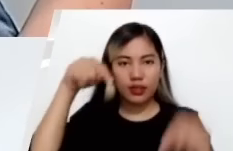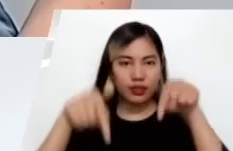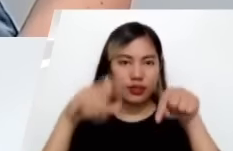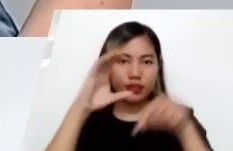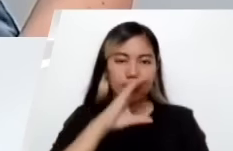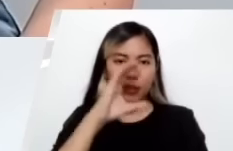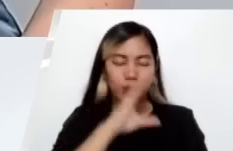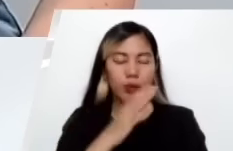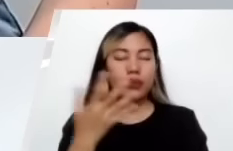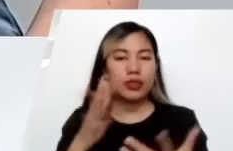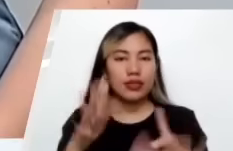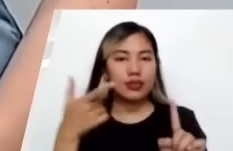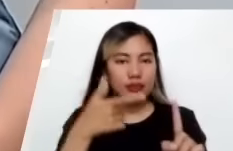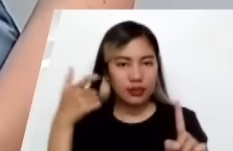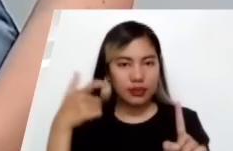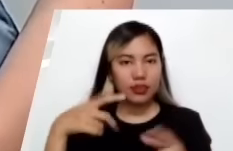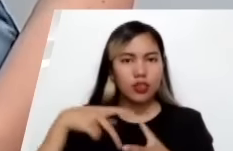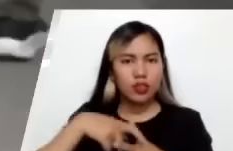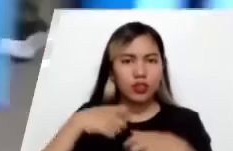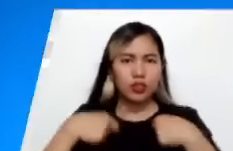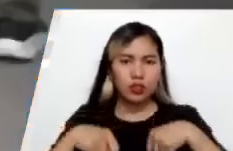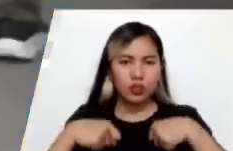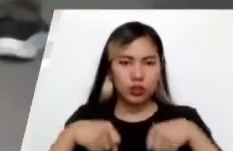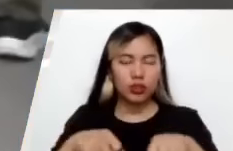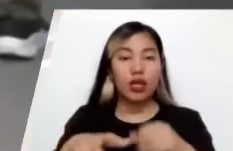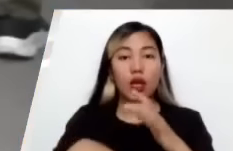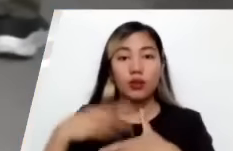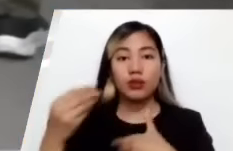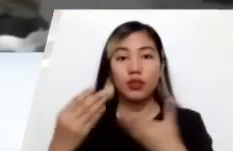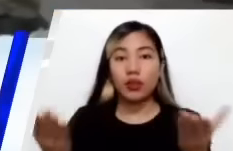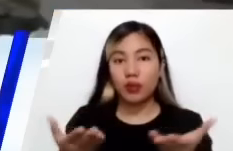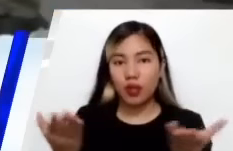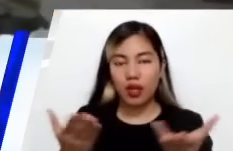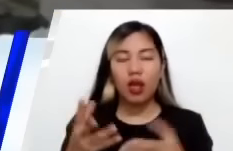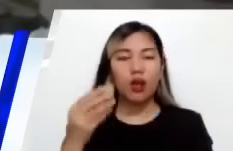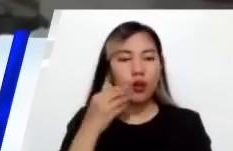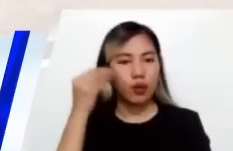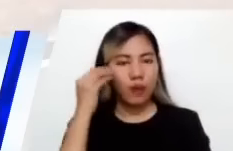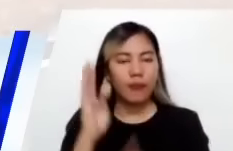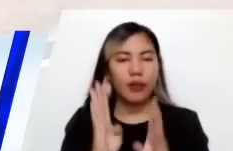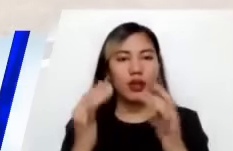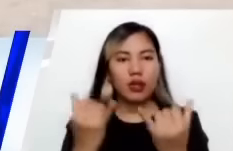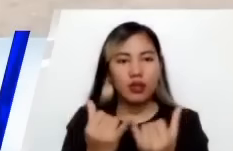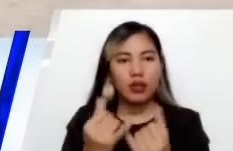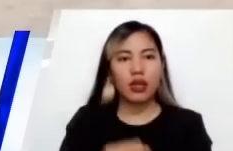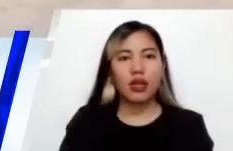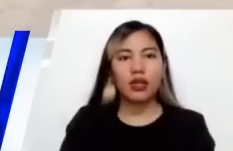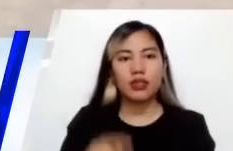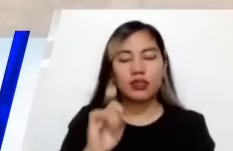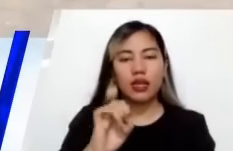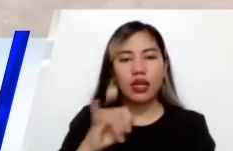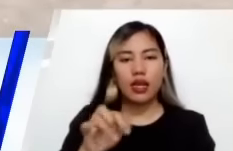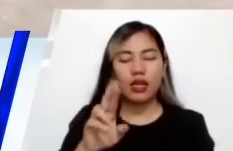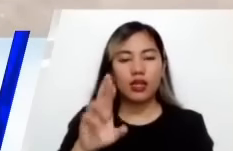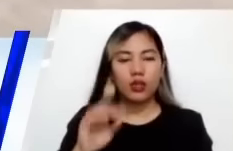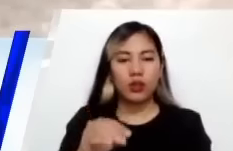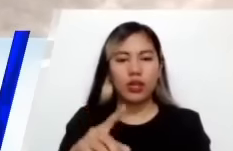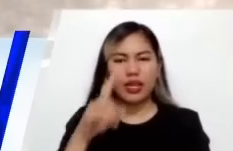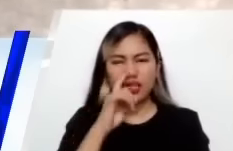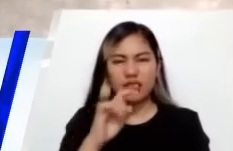ng riding in tandem. Sa labas mismo ng kanilang bahay sa Barangay Tejero, pinaslang ang 26 anyos na call center